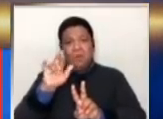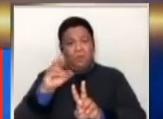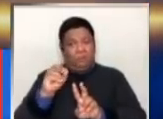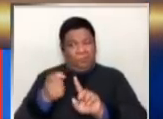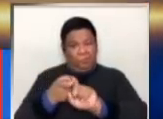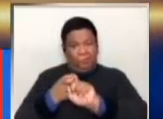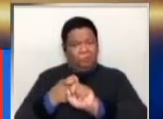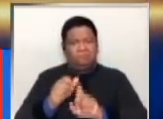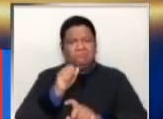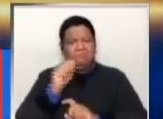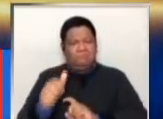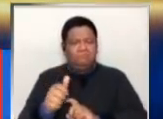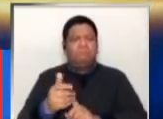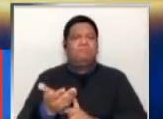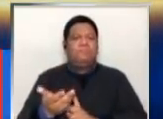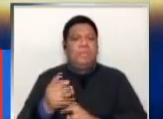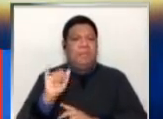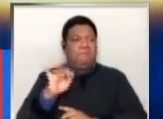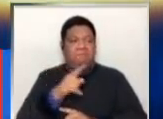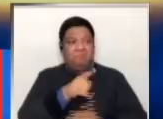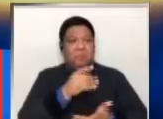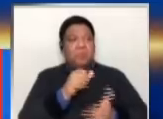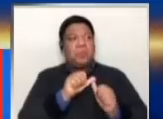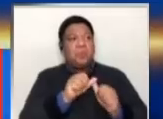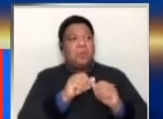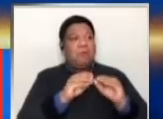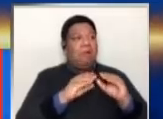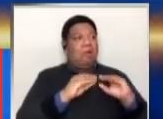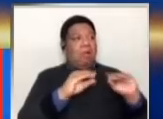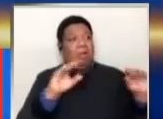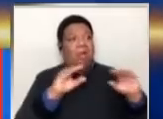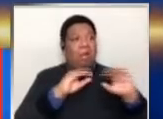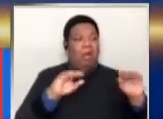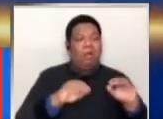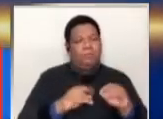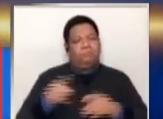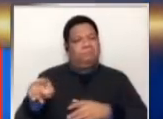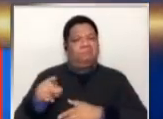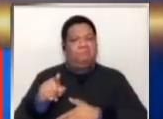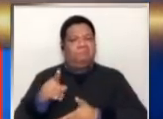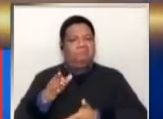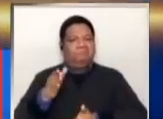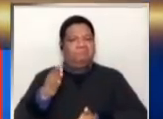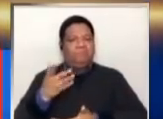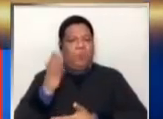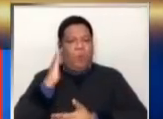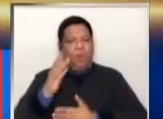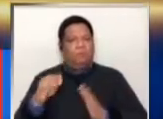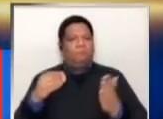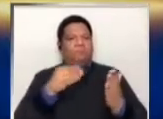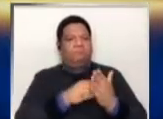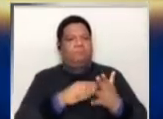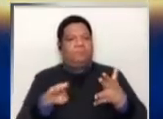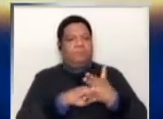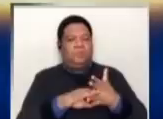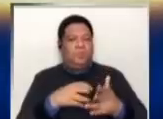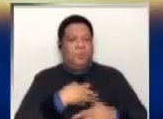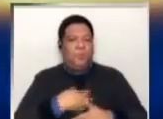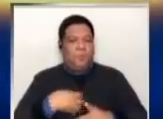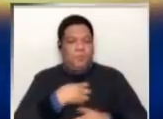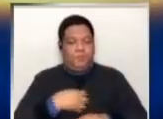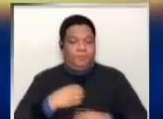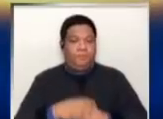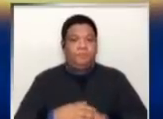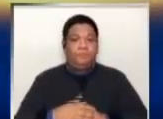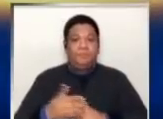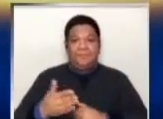sila maghain ng reklamo. Ay, sineryoso. Wow. Eto naman noong Setyembre, nag-post si